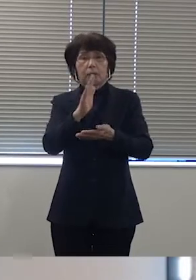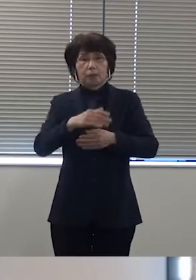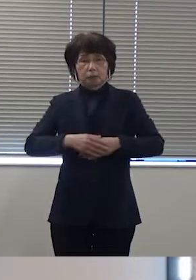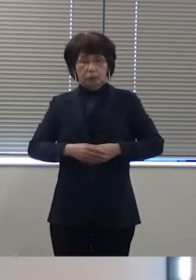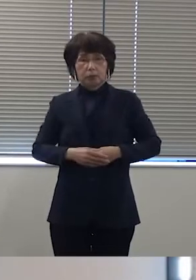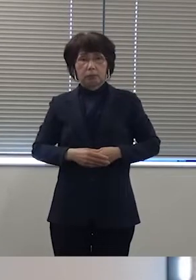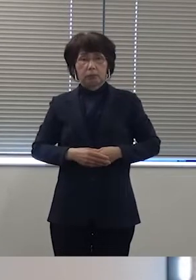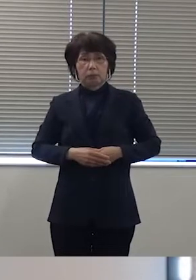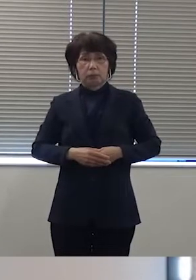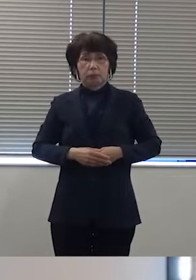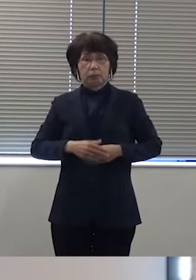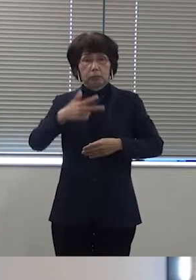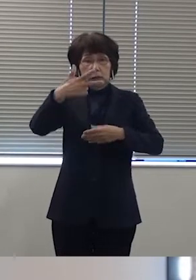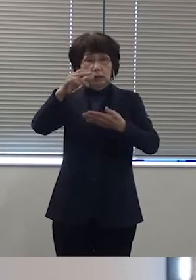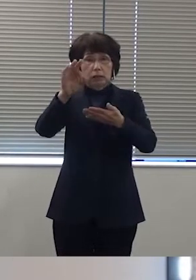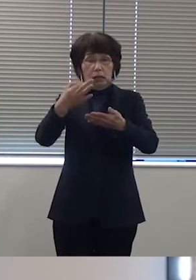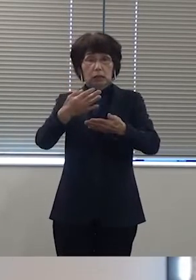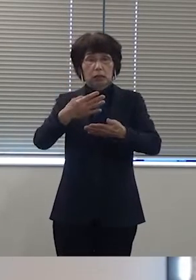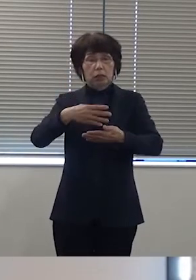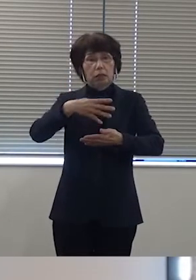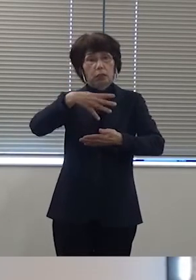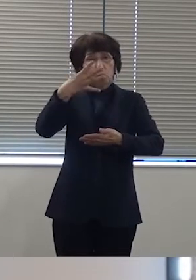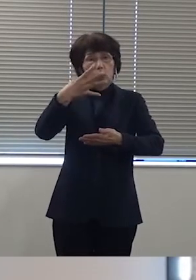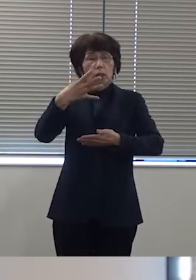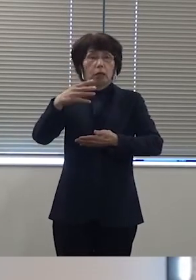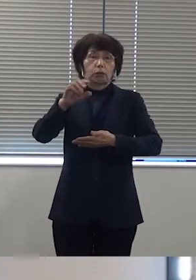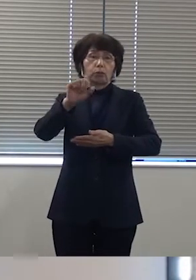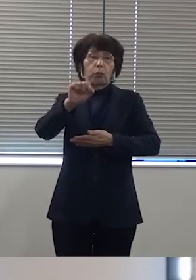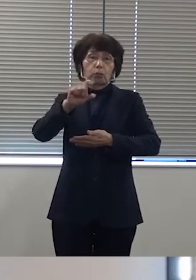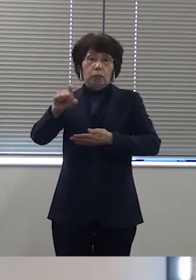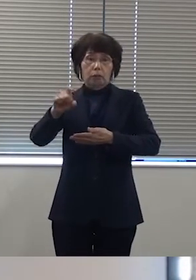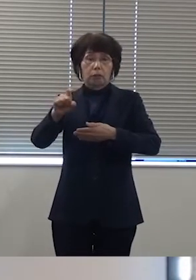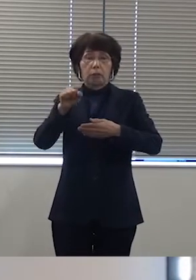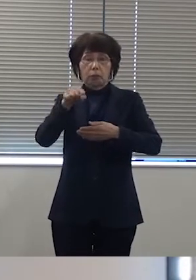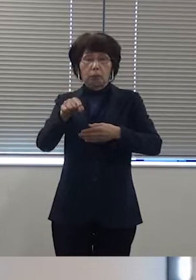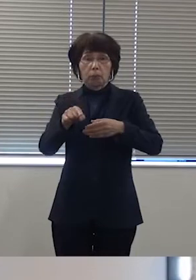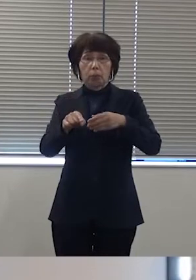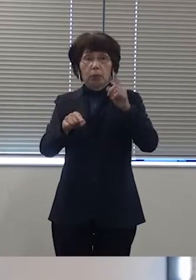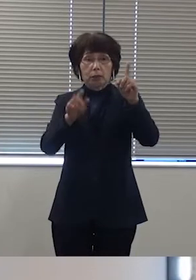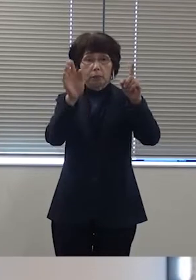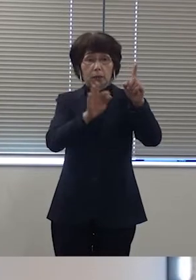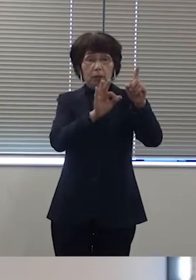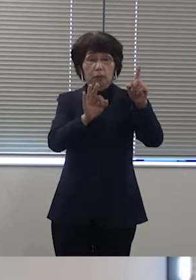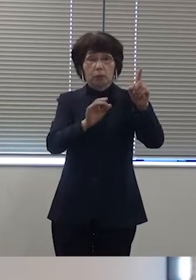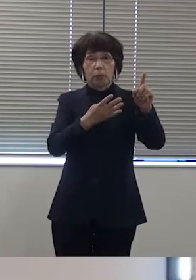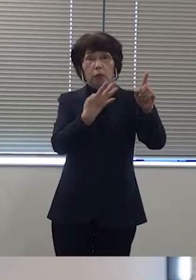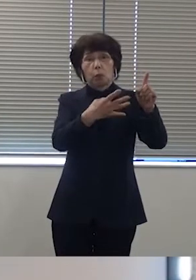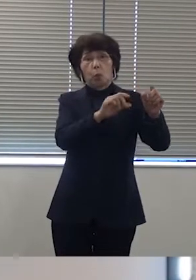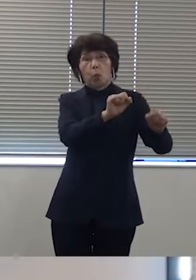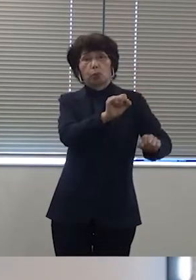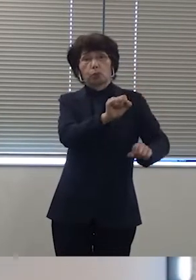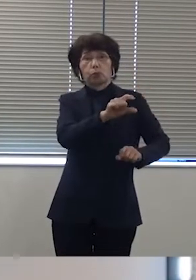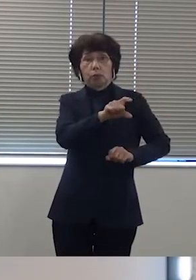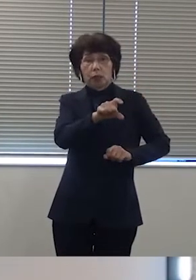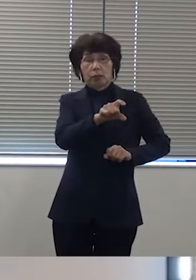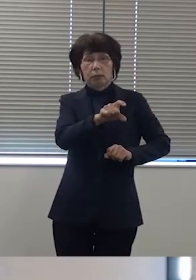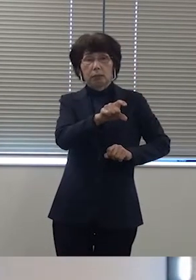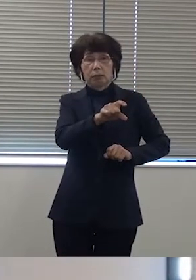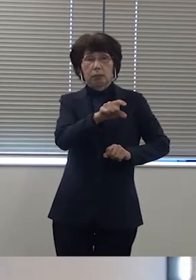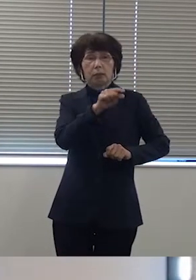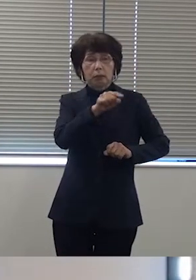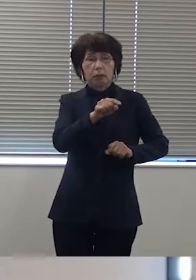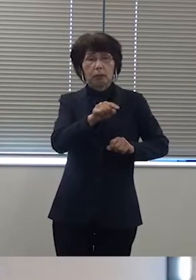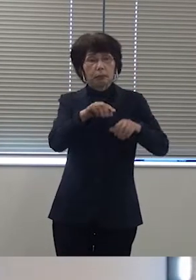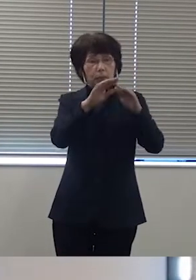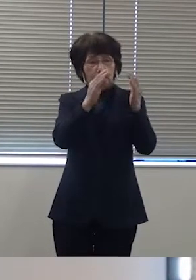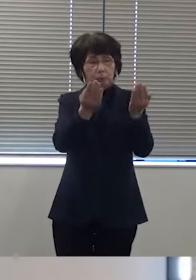4億円なんですが、すでに既存の事業で約 3億ぐらいあるので、残り1億の配分でですね、